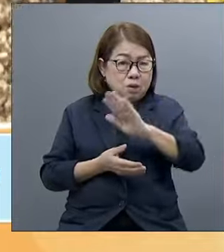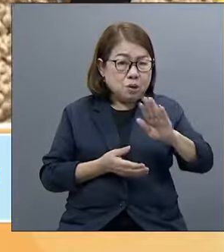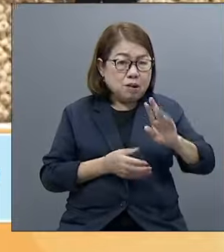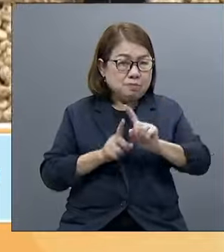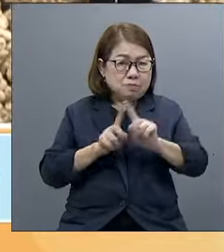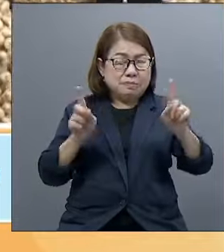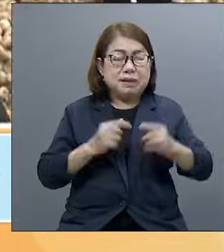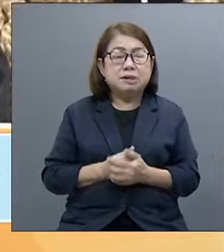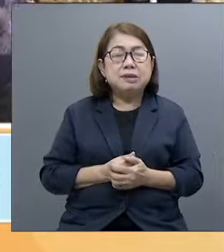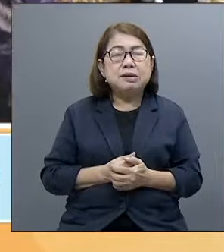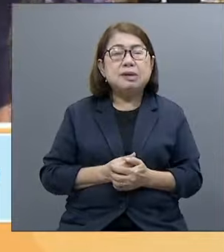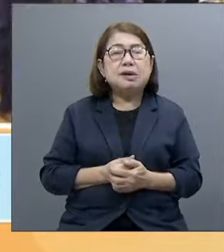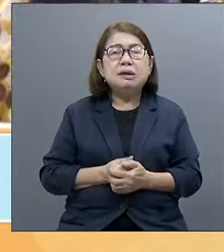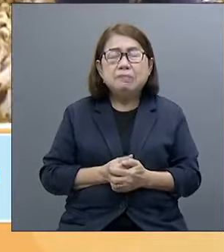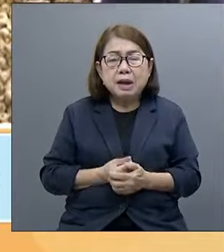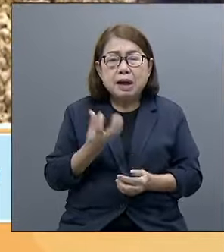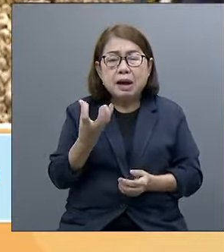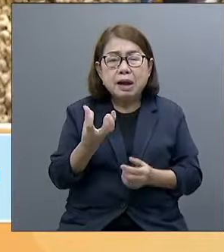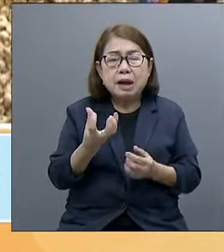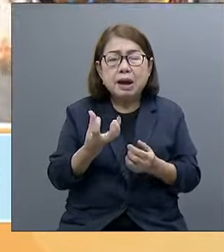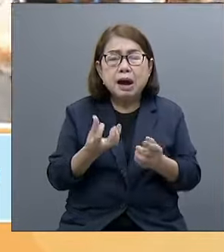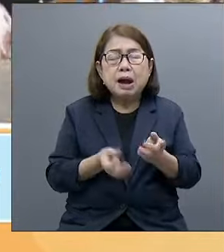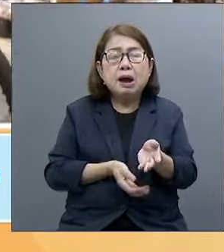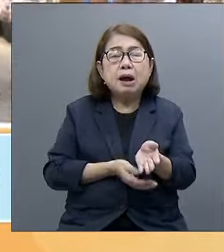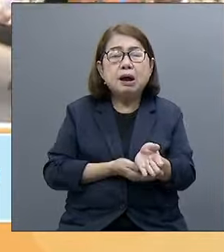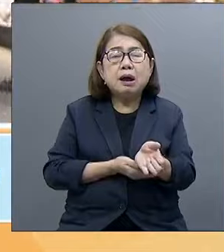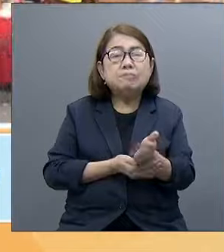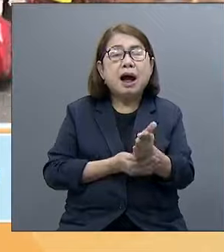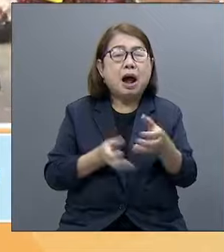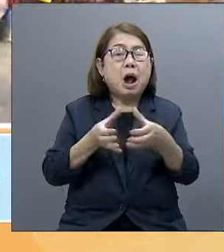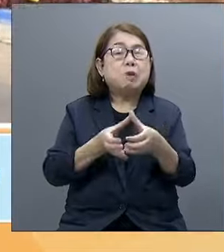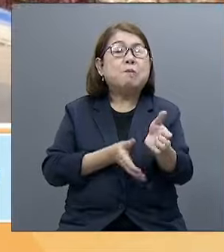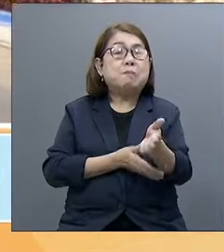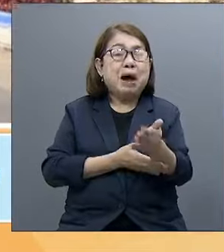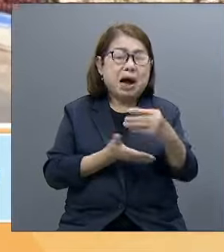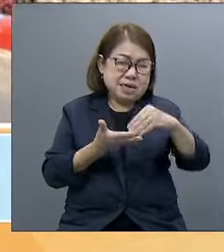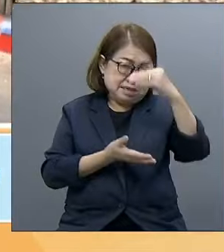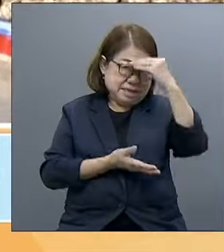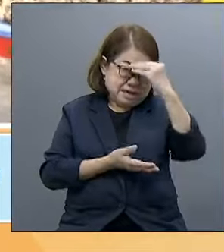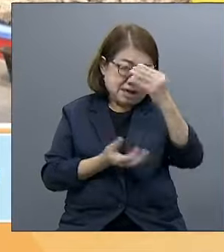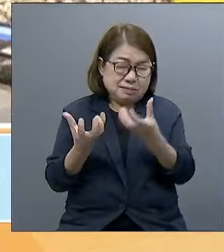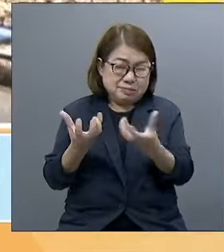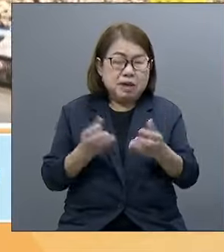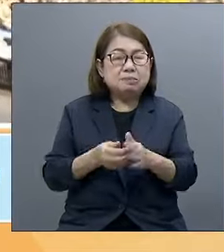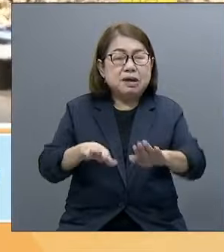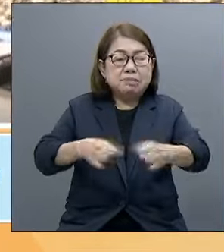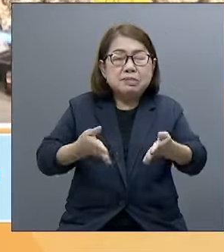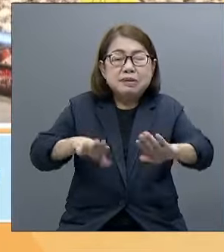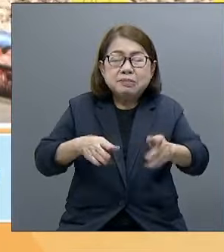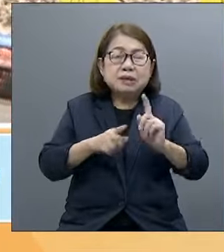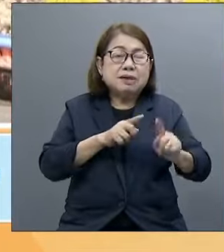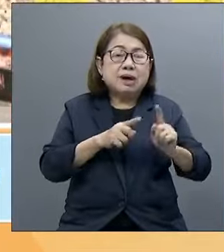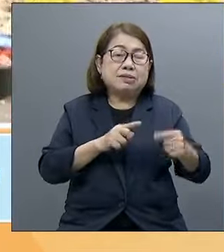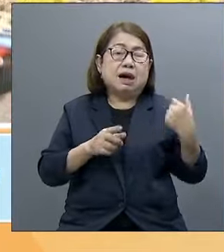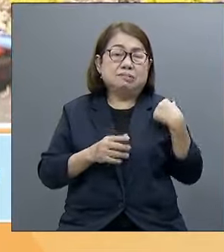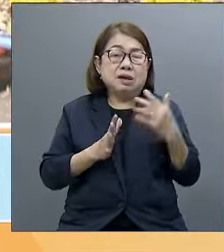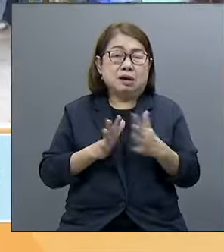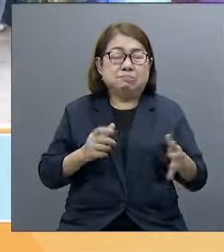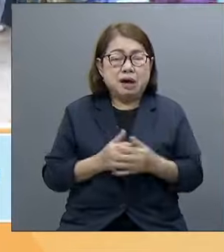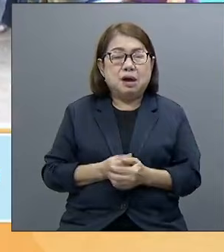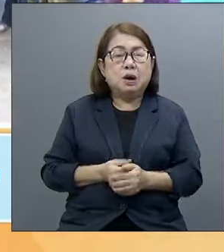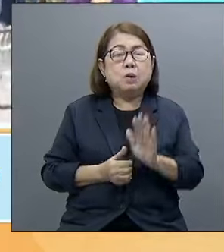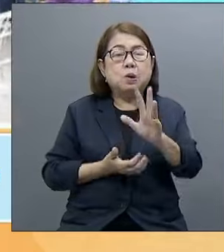ช่นประมงซีฟู้ดประมงซีฟู้ดเนี่ยของคณะประมงนะคะหรือว่าจะเป็นอย่างอาหารแบบปิ้งย่างบาร์บีคิวนะคะอันนี้เป็นของคณะสั